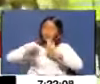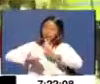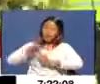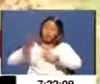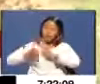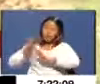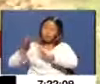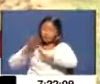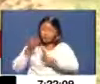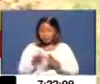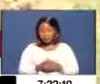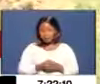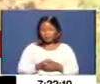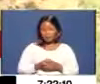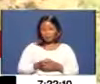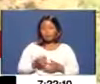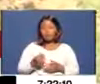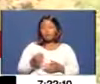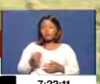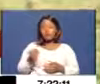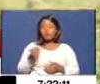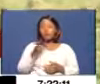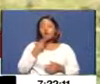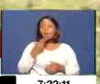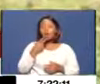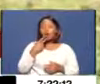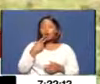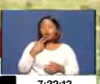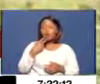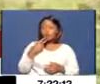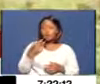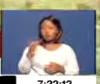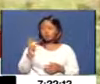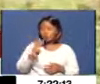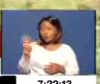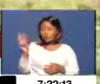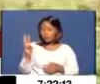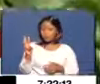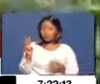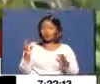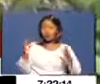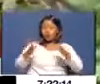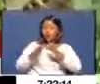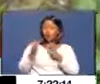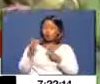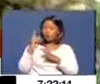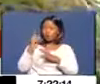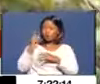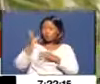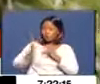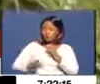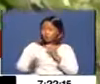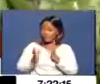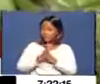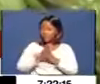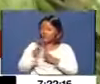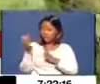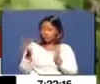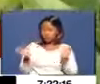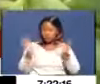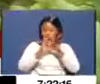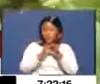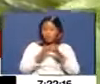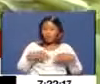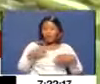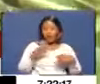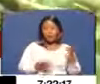Katika kaunti ya Pokot Magharibi, mawakili kwa ushirikiano na kilabu cha Rotary huko Kiserian wamezindua mradi wa